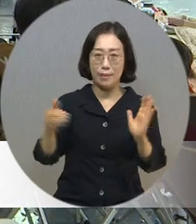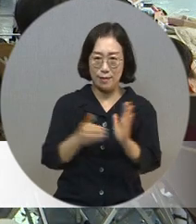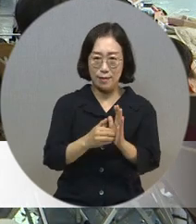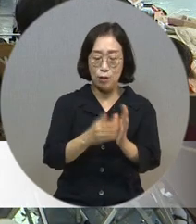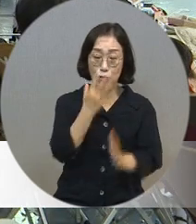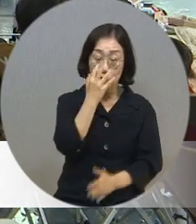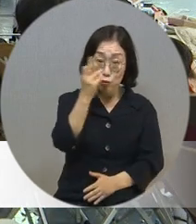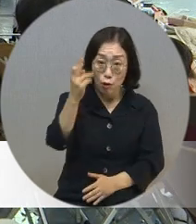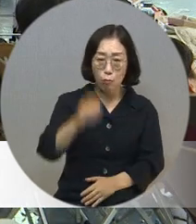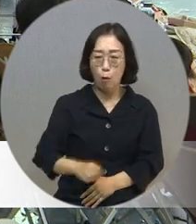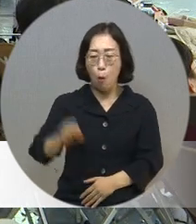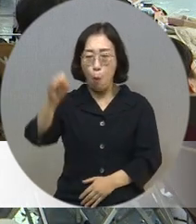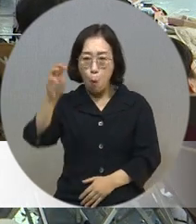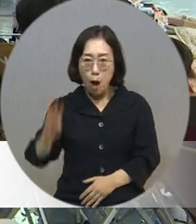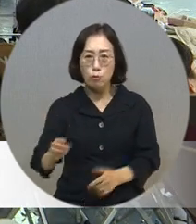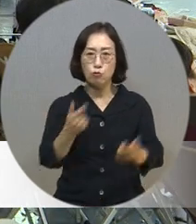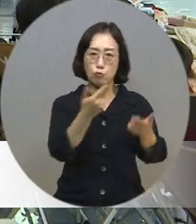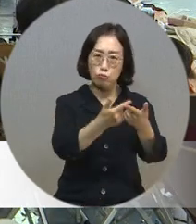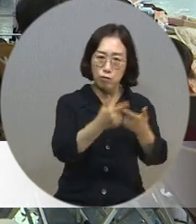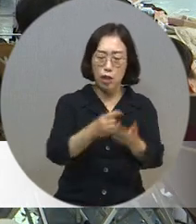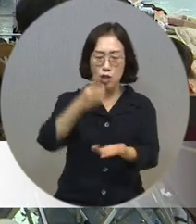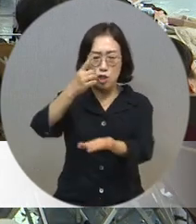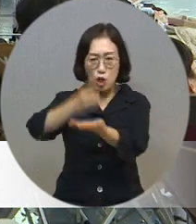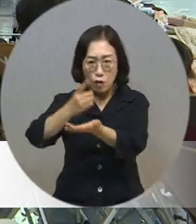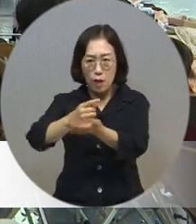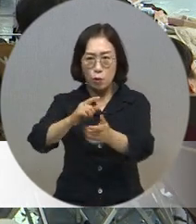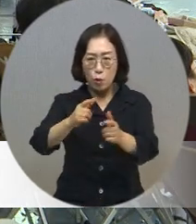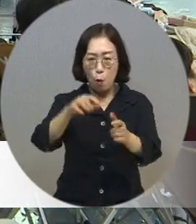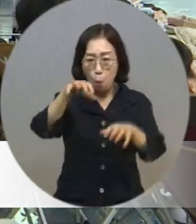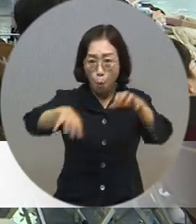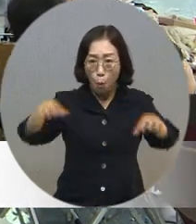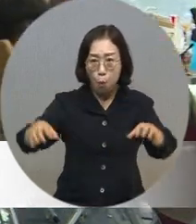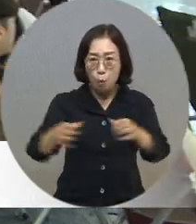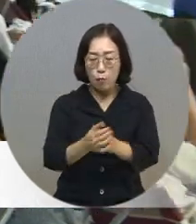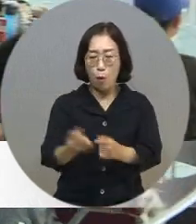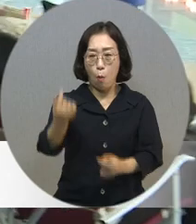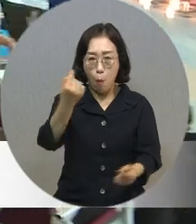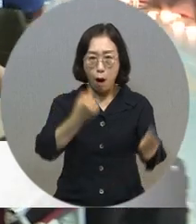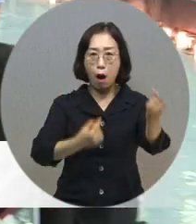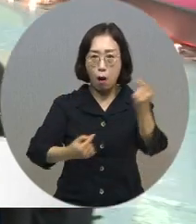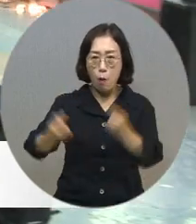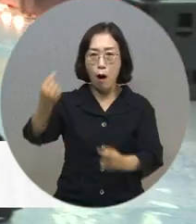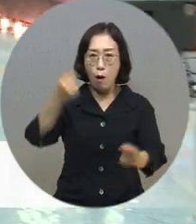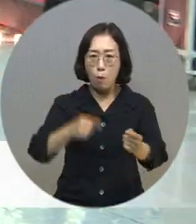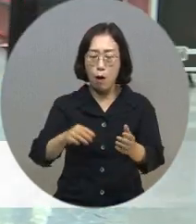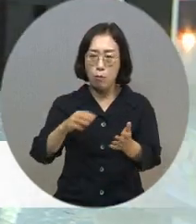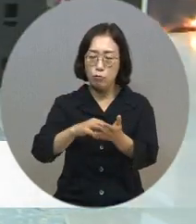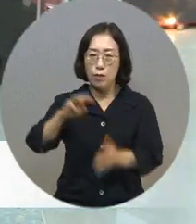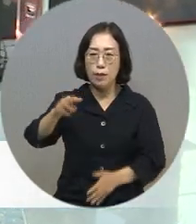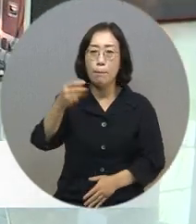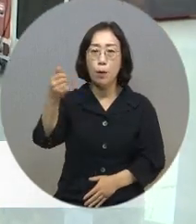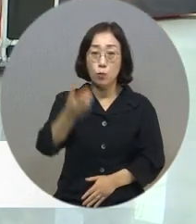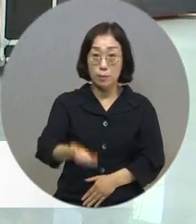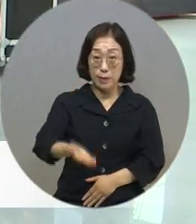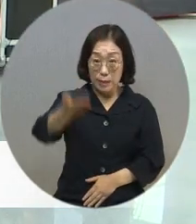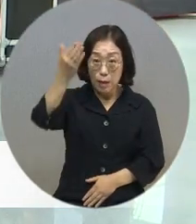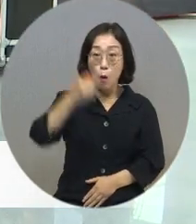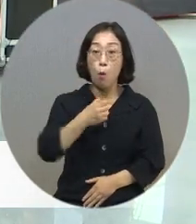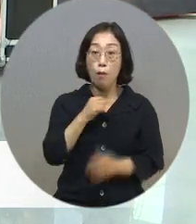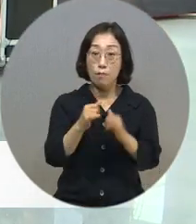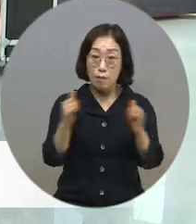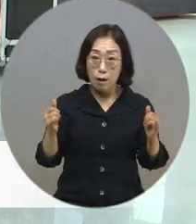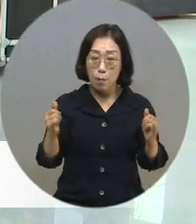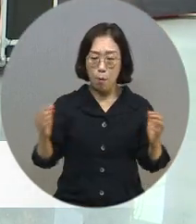물론이고 광주 부산 천안 나주 무한 등 전국 각지에서 350명이 넘는 지망생들이